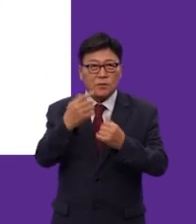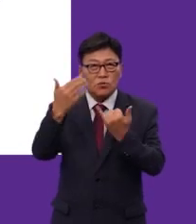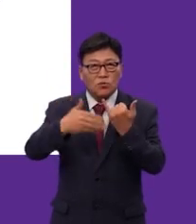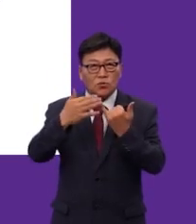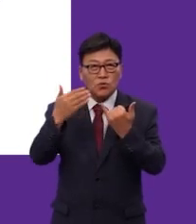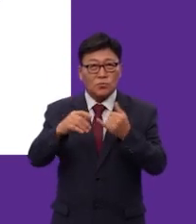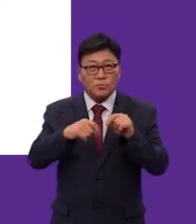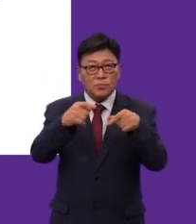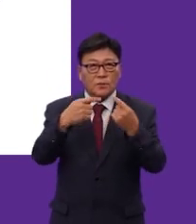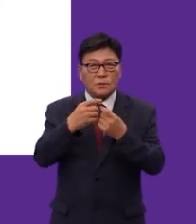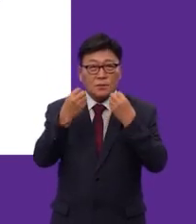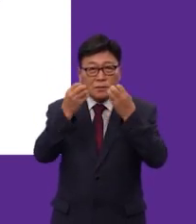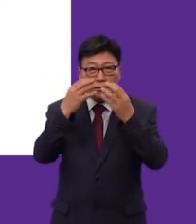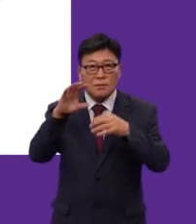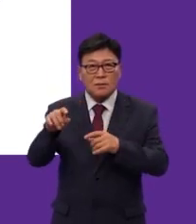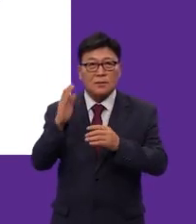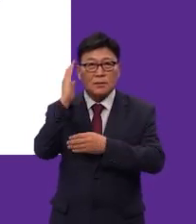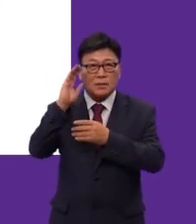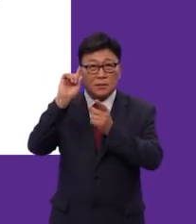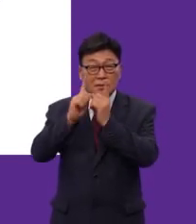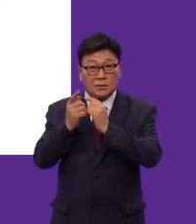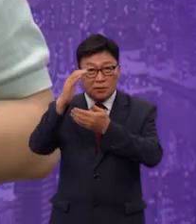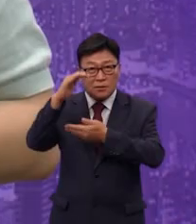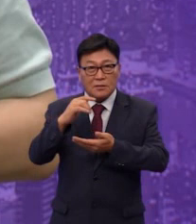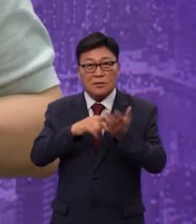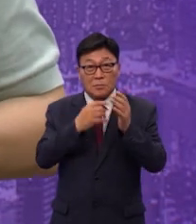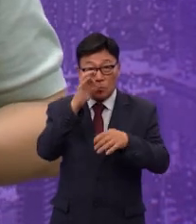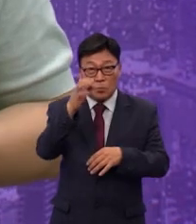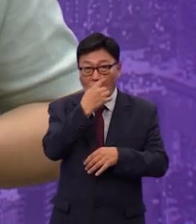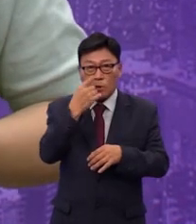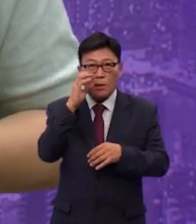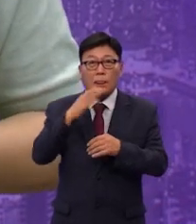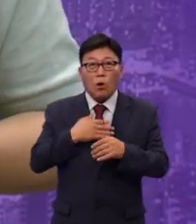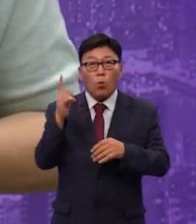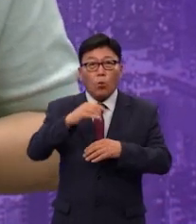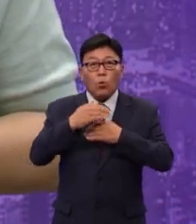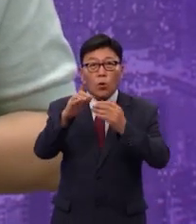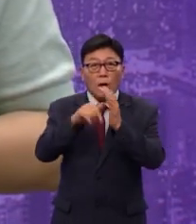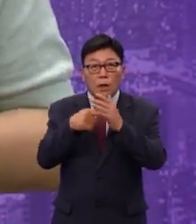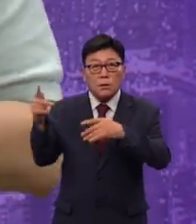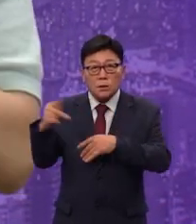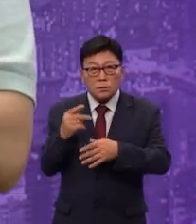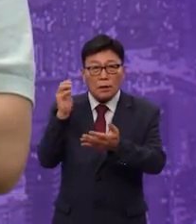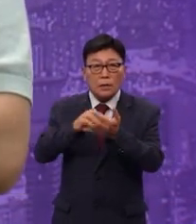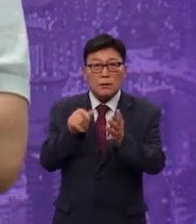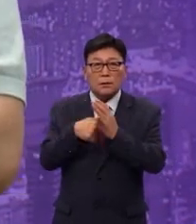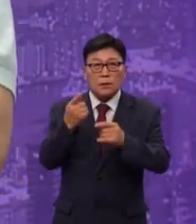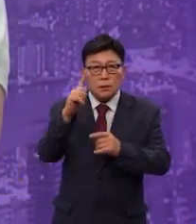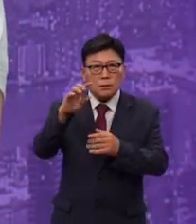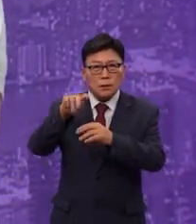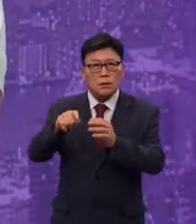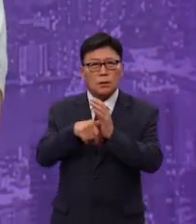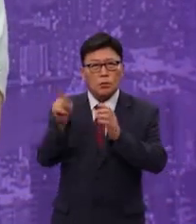들어가시면 생생한 현장의 이야기를 좀 들으실 수가 있습니다. 내가 어떤 과정으로 대출에 처하게 되었는지, 그리고 그 자리에서 우리가